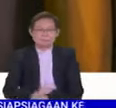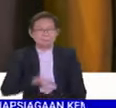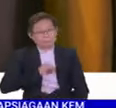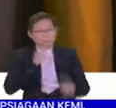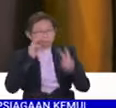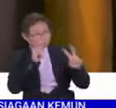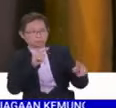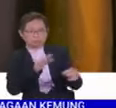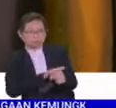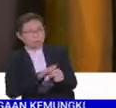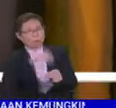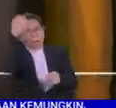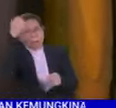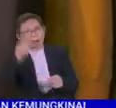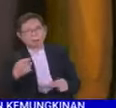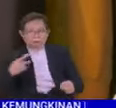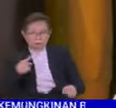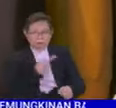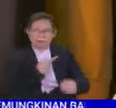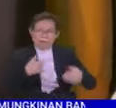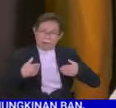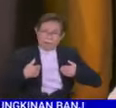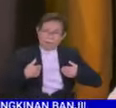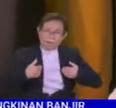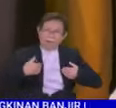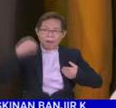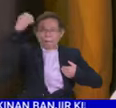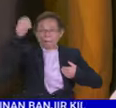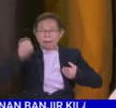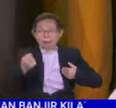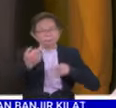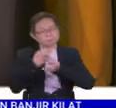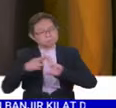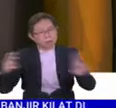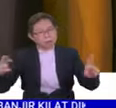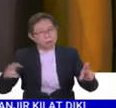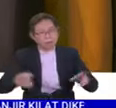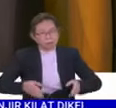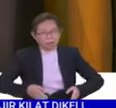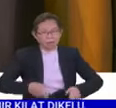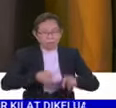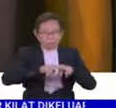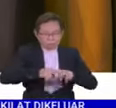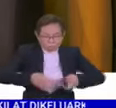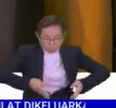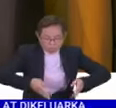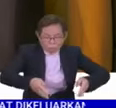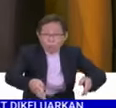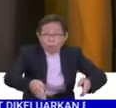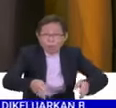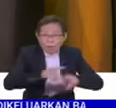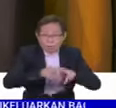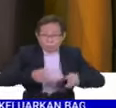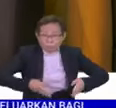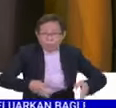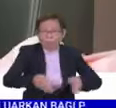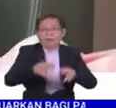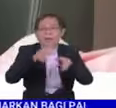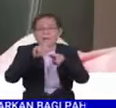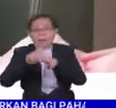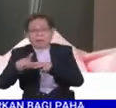tengok. Sebab kita ada cover bas setiap laluan akan masuk LRT.